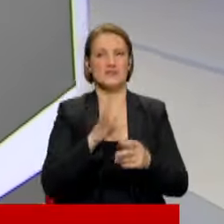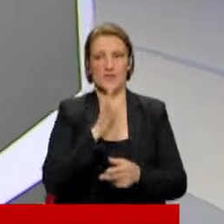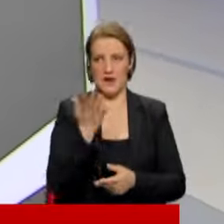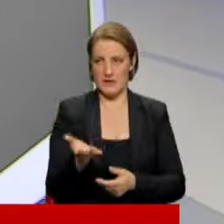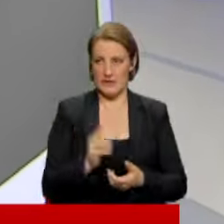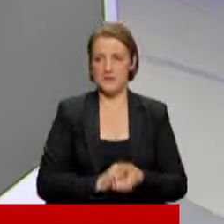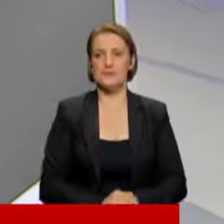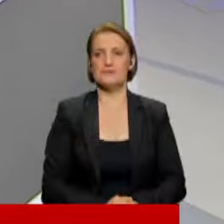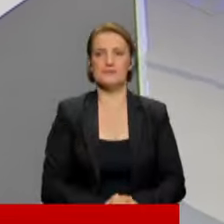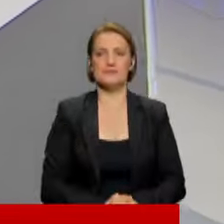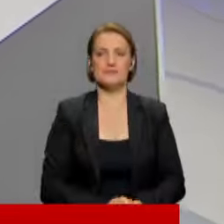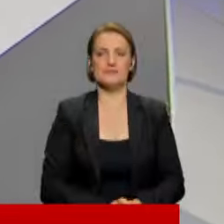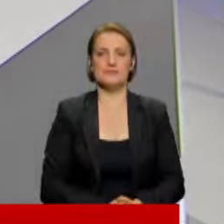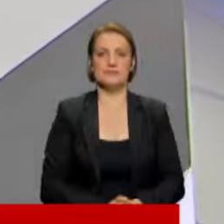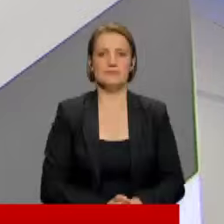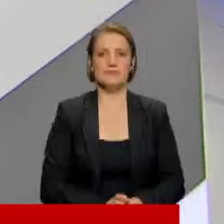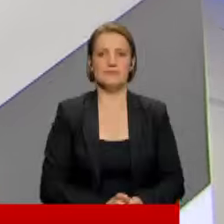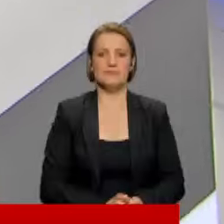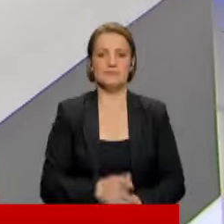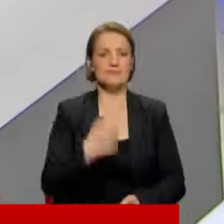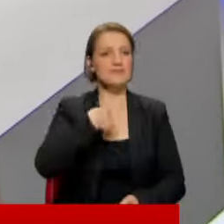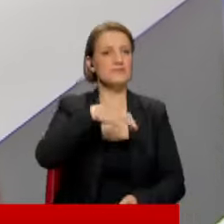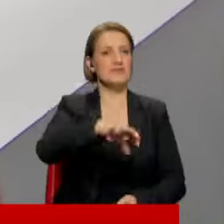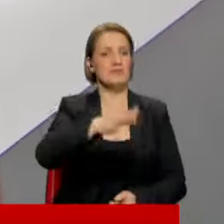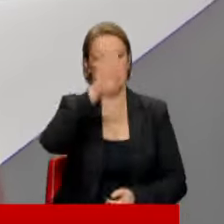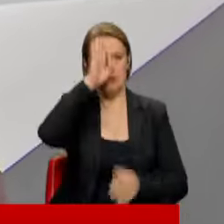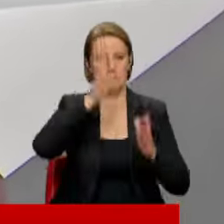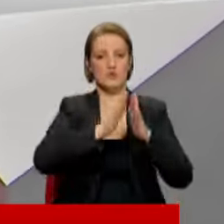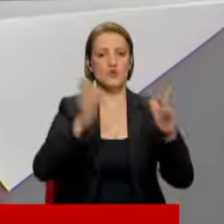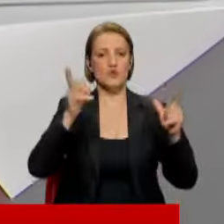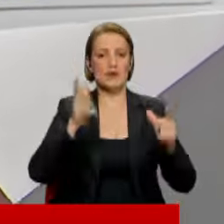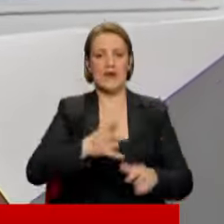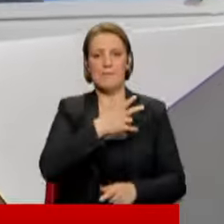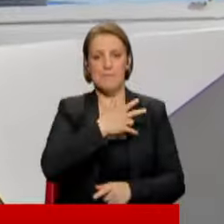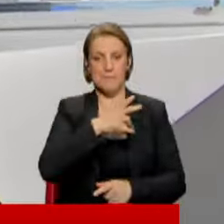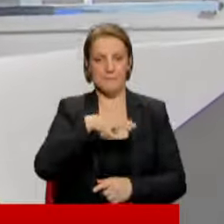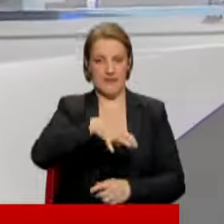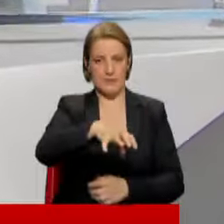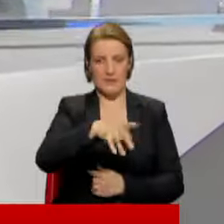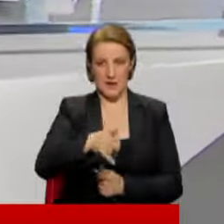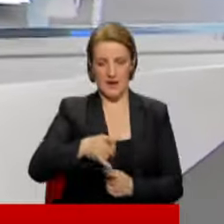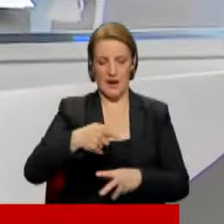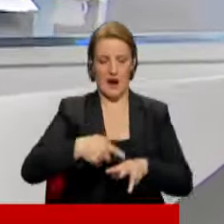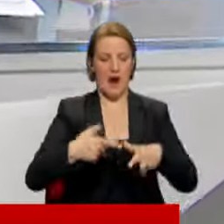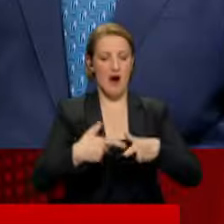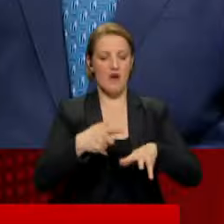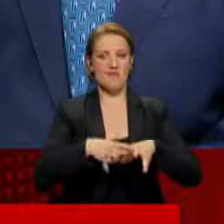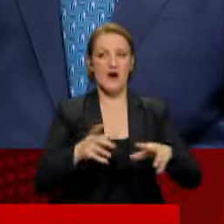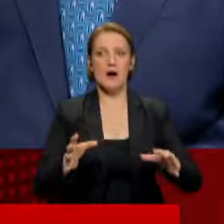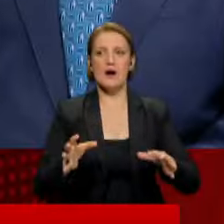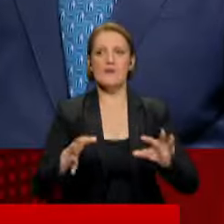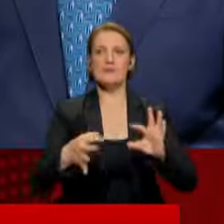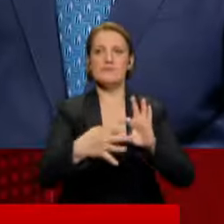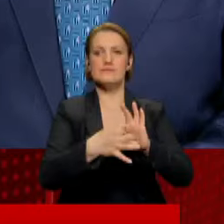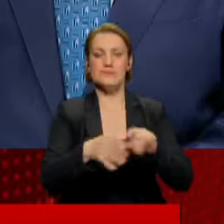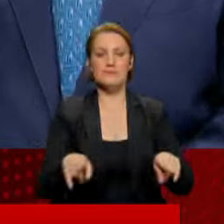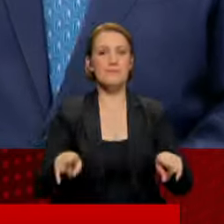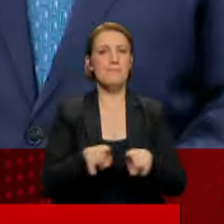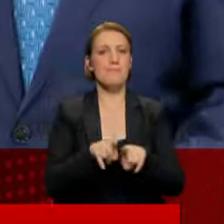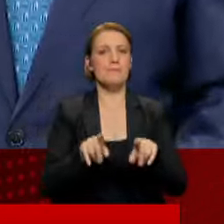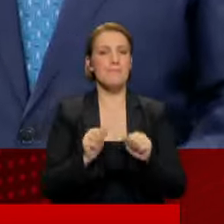şimdi bizim birimimiz İstanbul Büyükşehir birimi ve AFAD koordineli öş